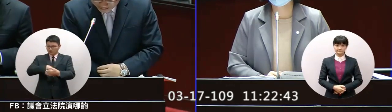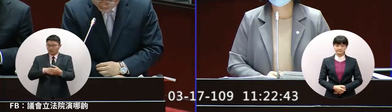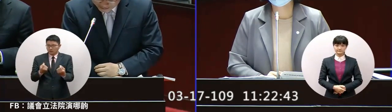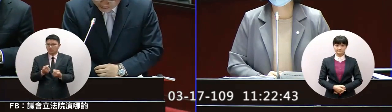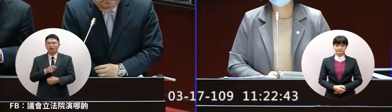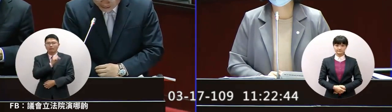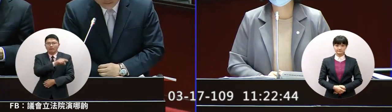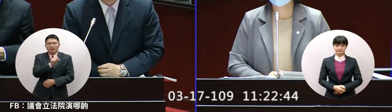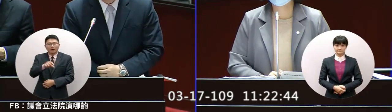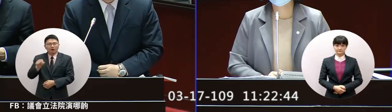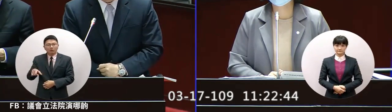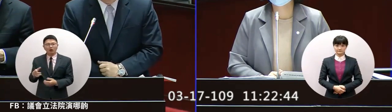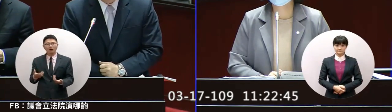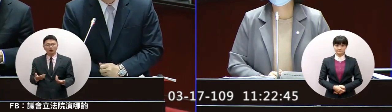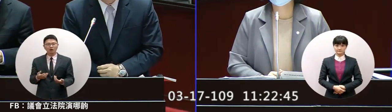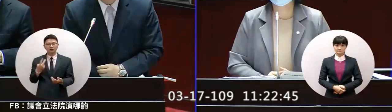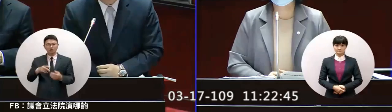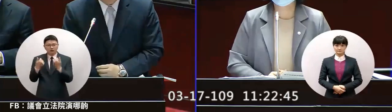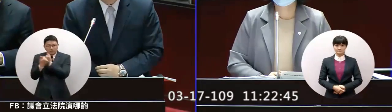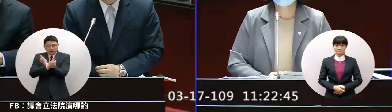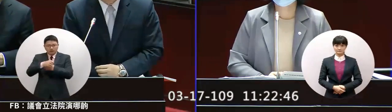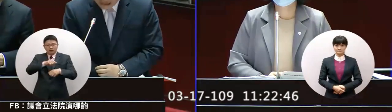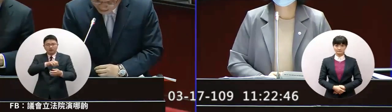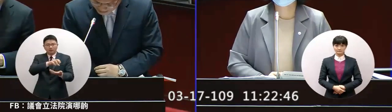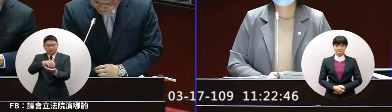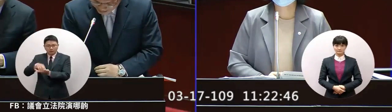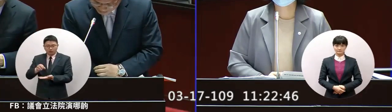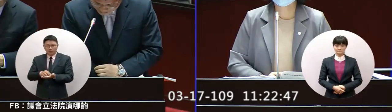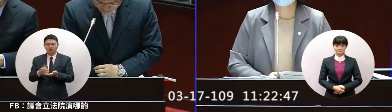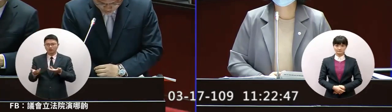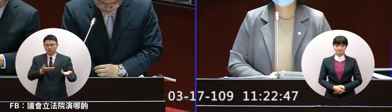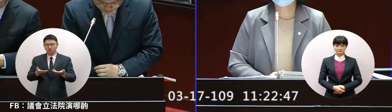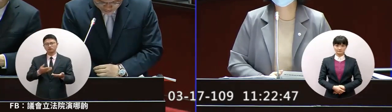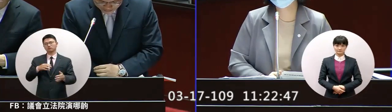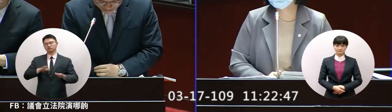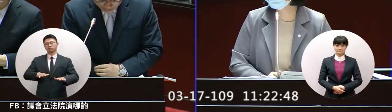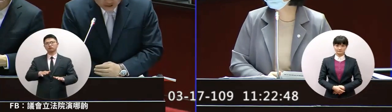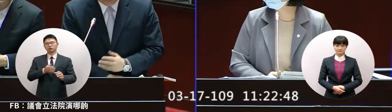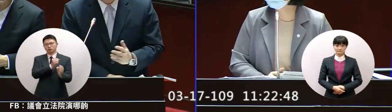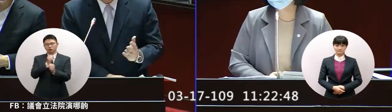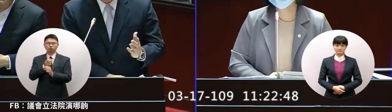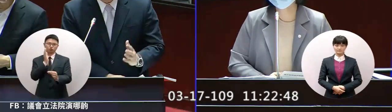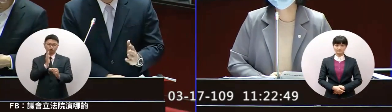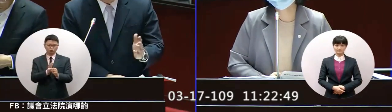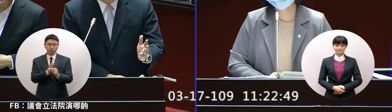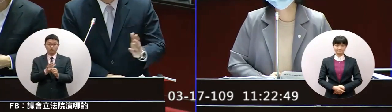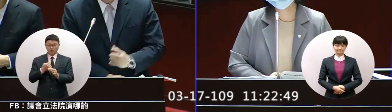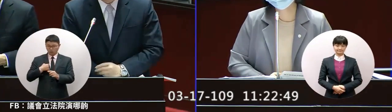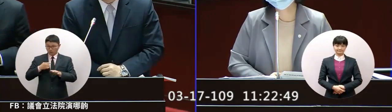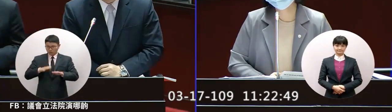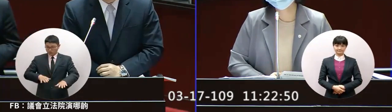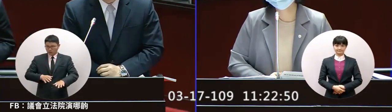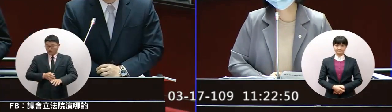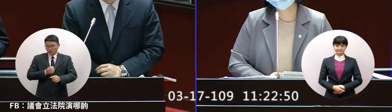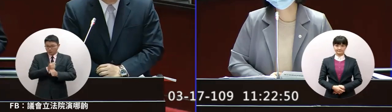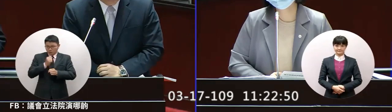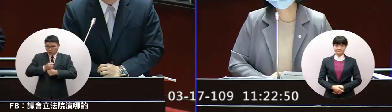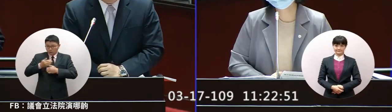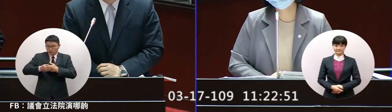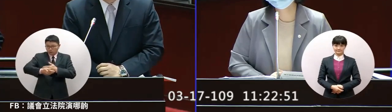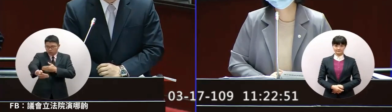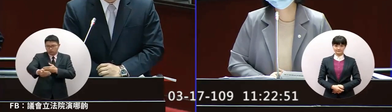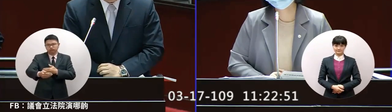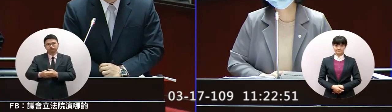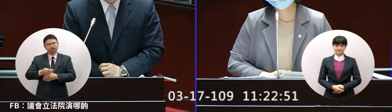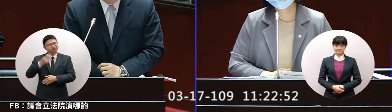跟这些代办的事项啊，现在还在办理当中。那我们执行的进度当然不如